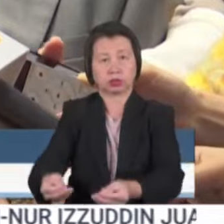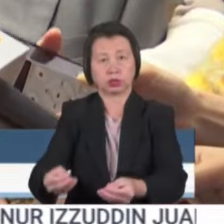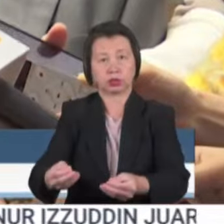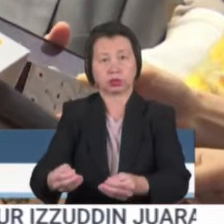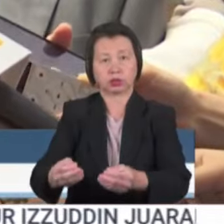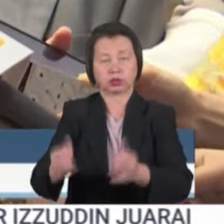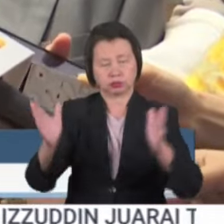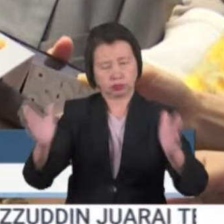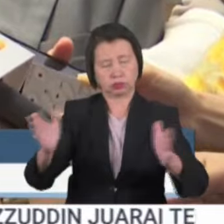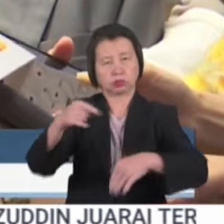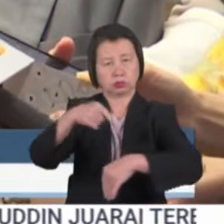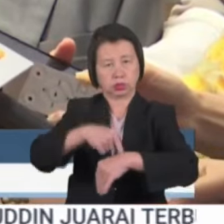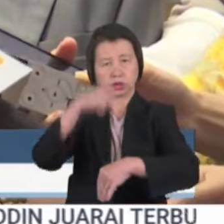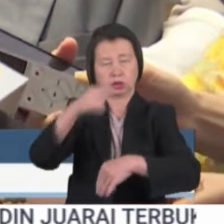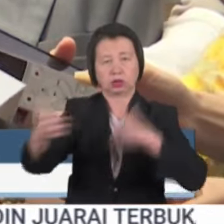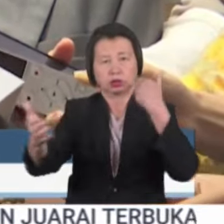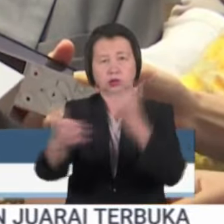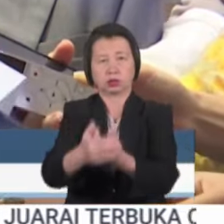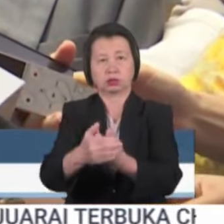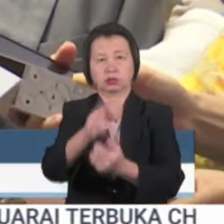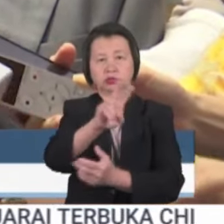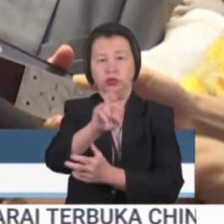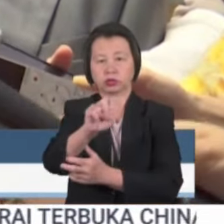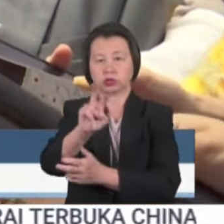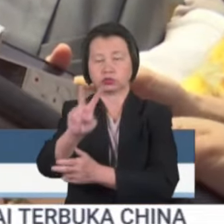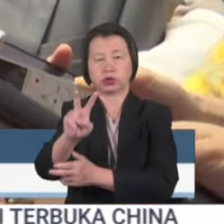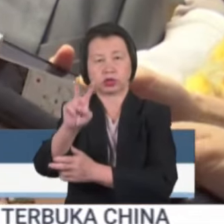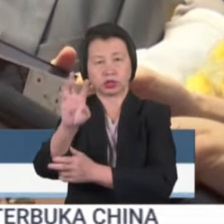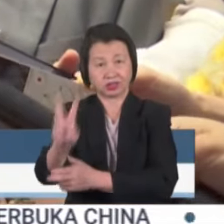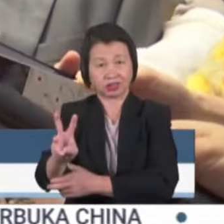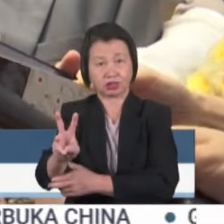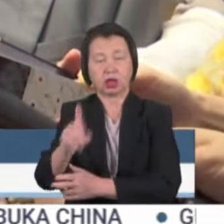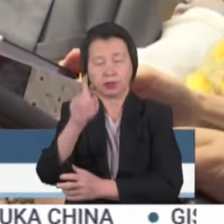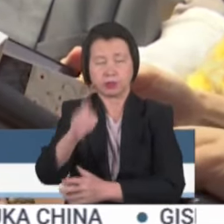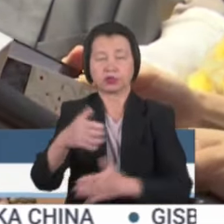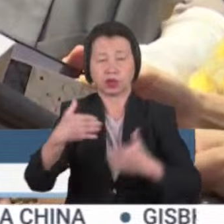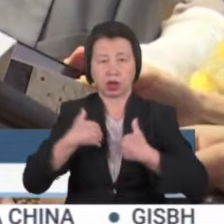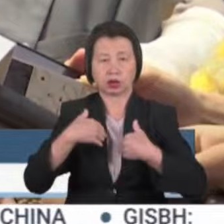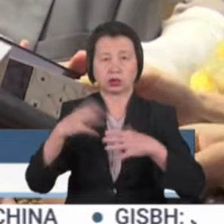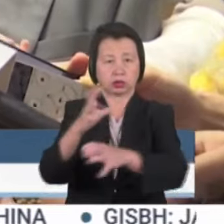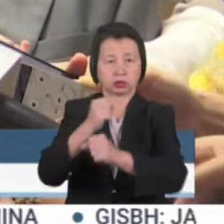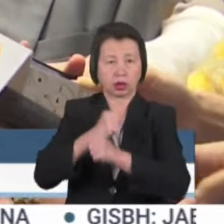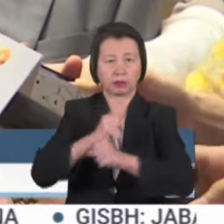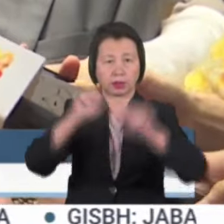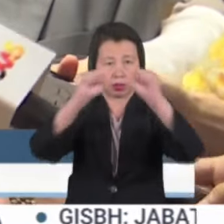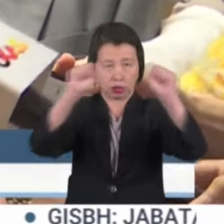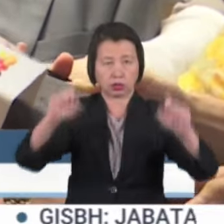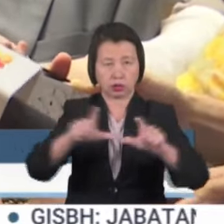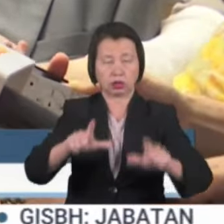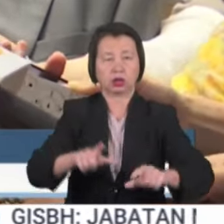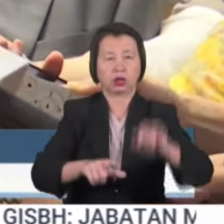of until 2026. They must attach the certificate of ISO